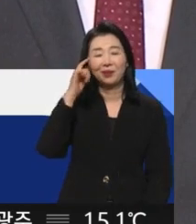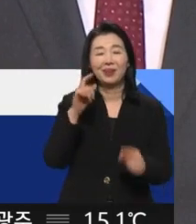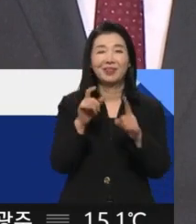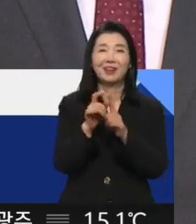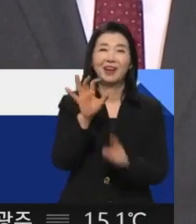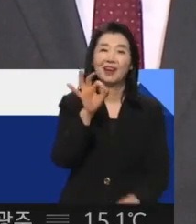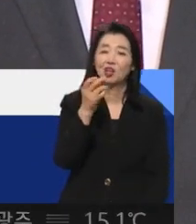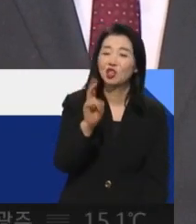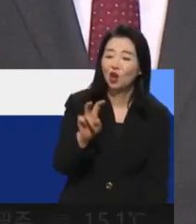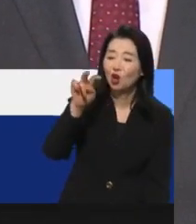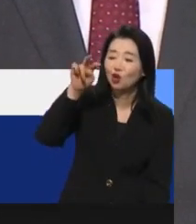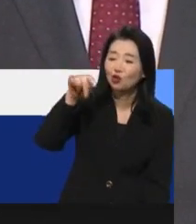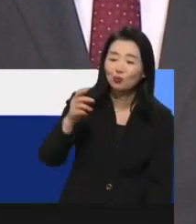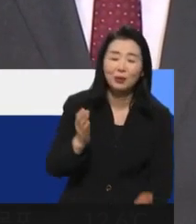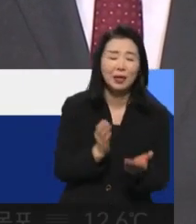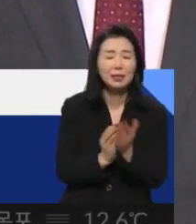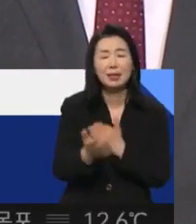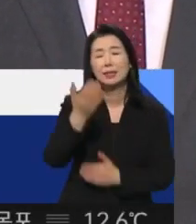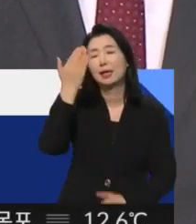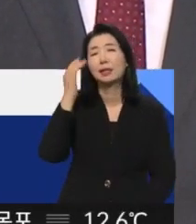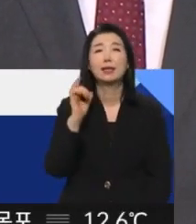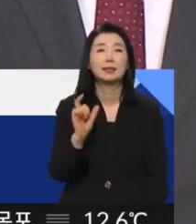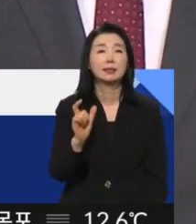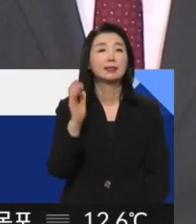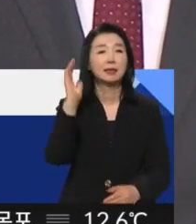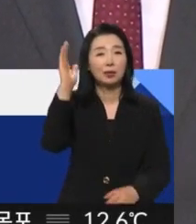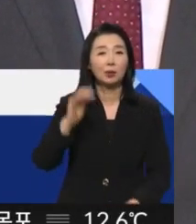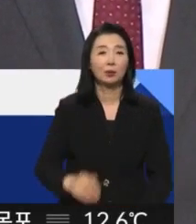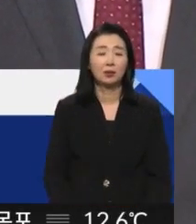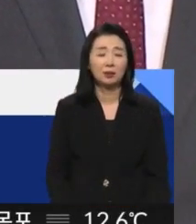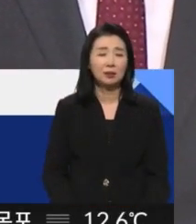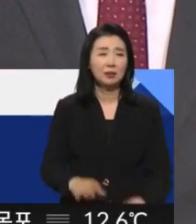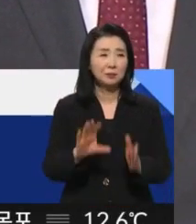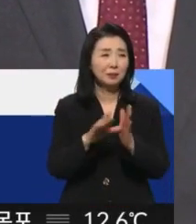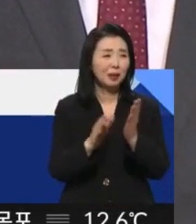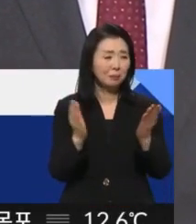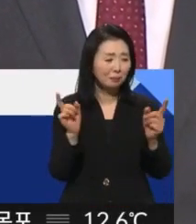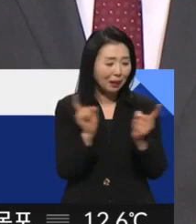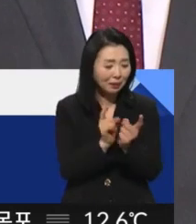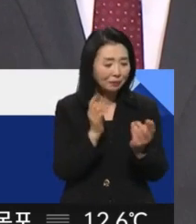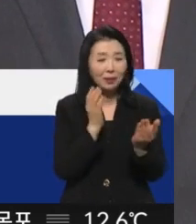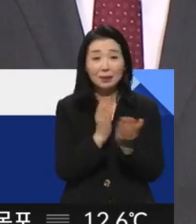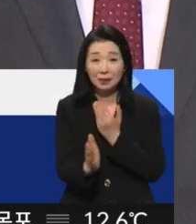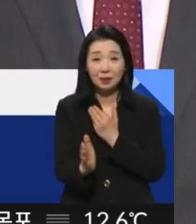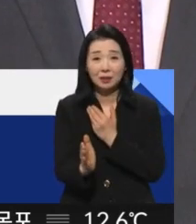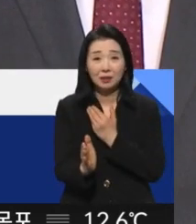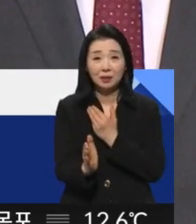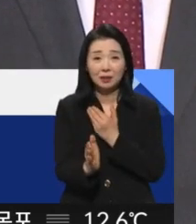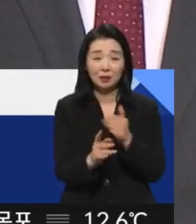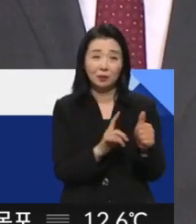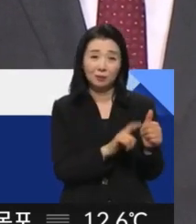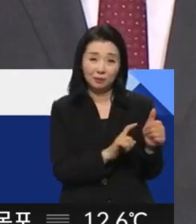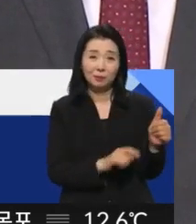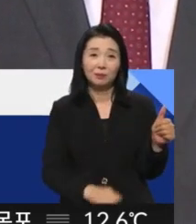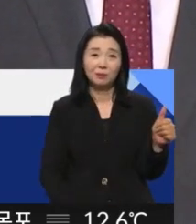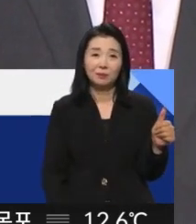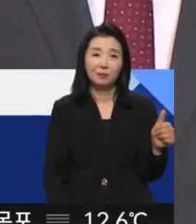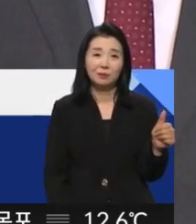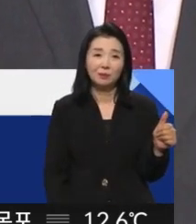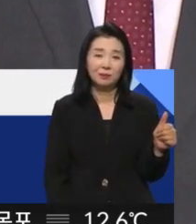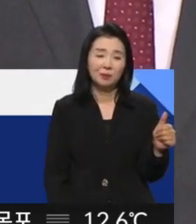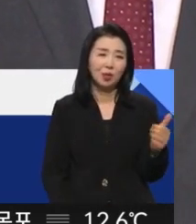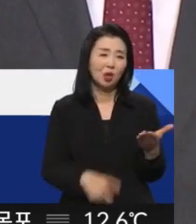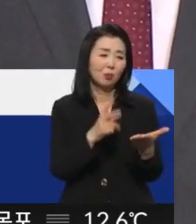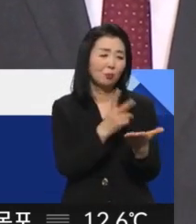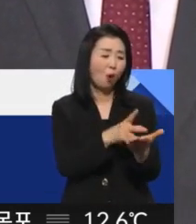아주 옛날 이야기이고 그다음에 지금 시기도 맞지 않은 것 같습니다. 우선 본인의 그 사법적인